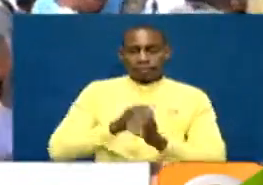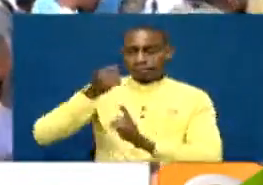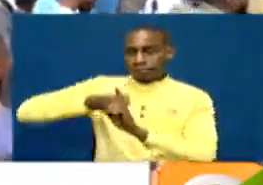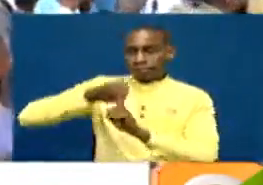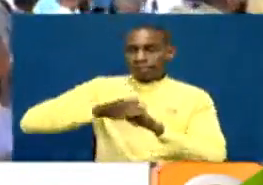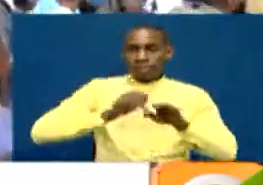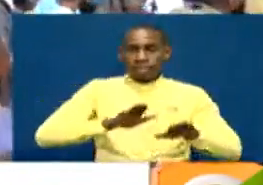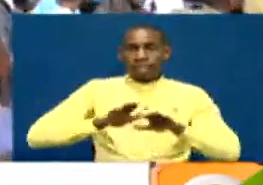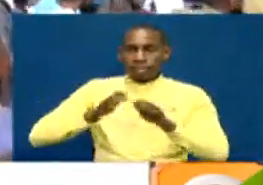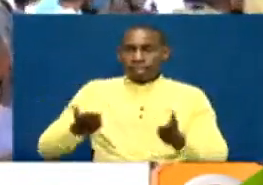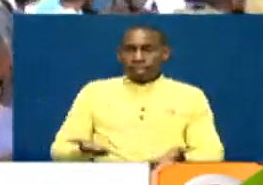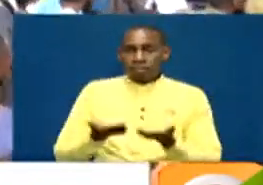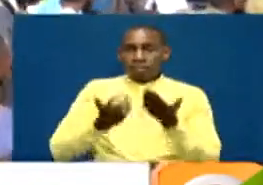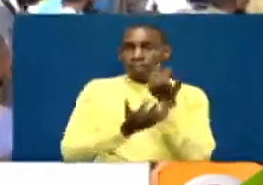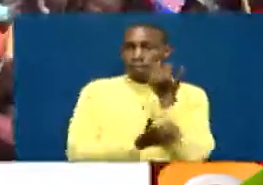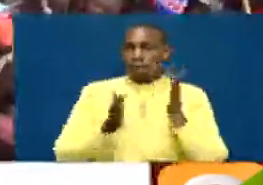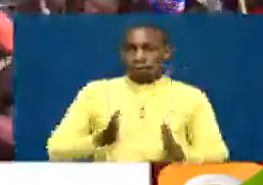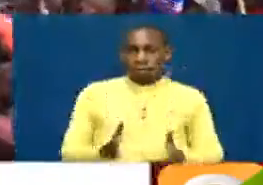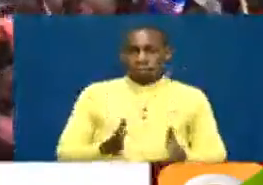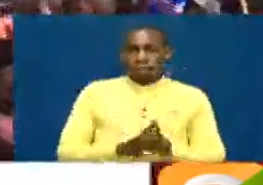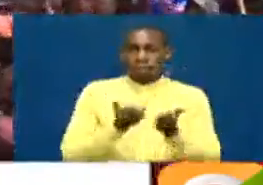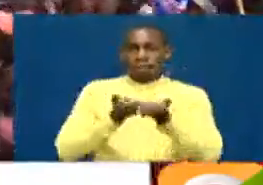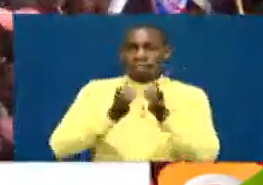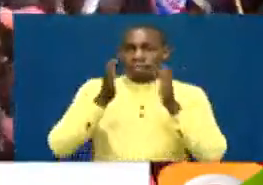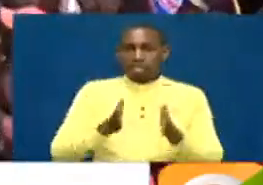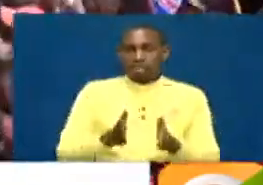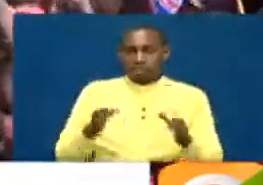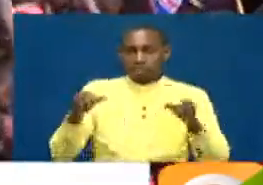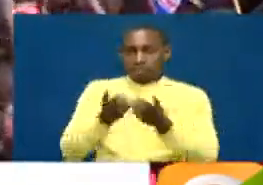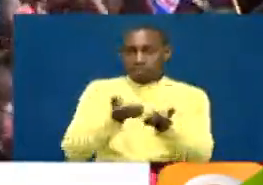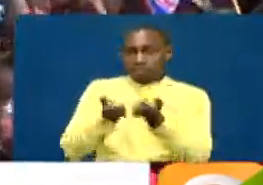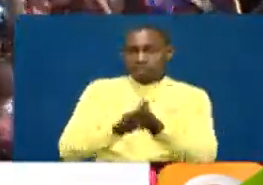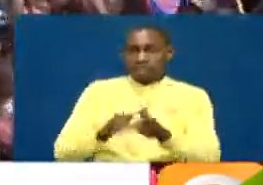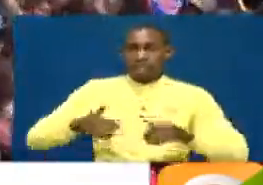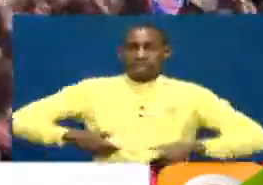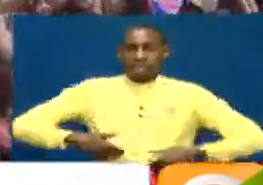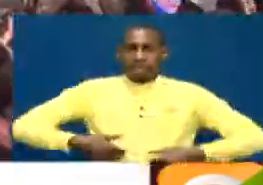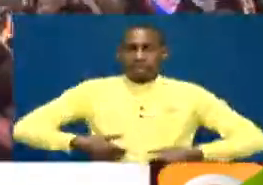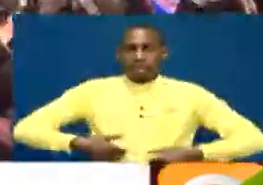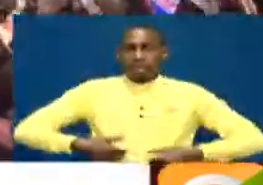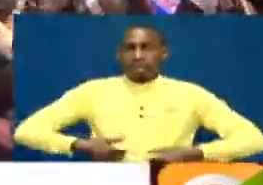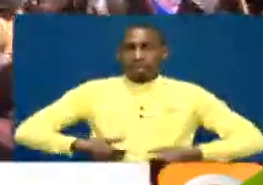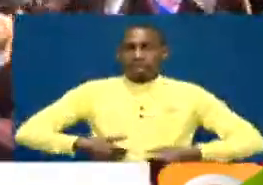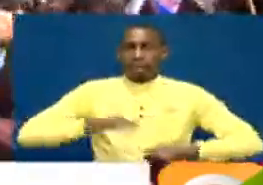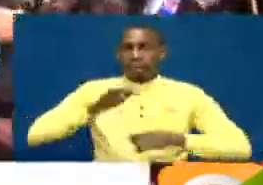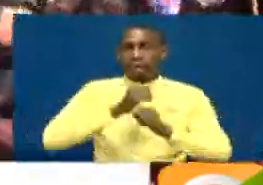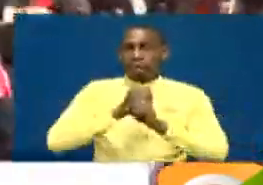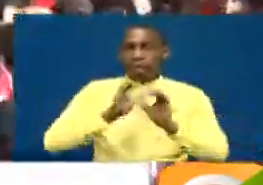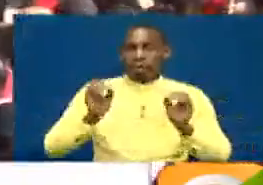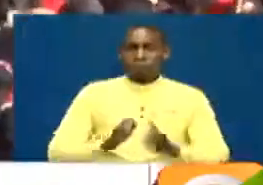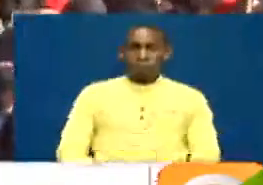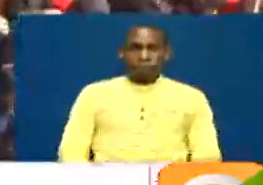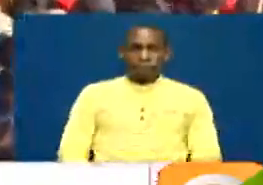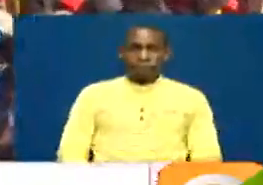upatu kampeni ya kuinua wachochole, wafanye biashara wadogo na vijana wasiokuwa na ajira.